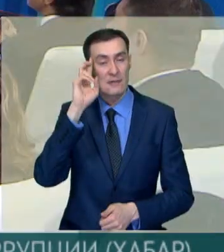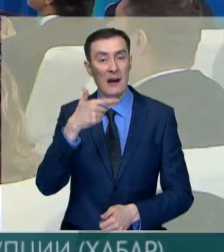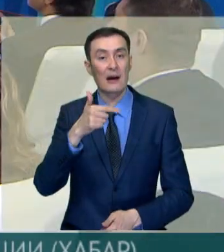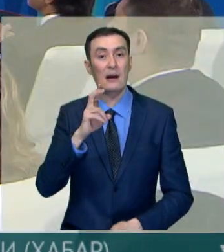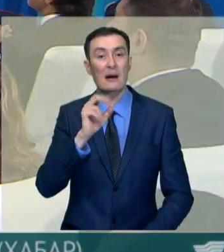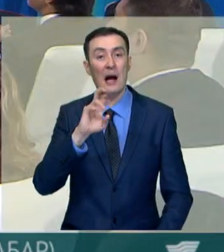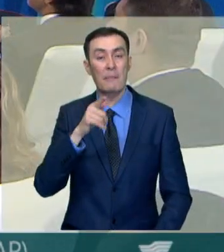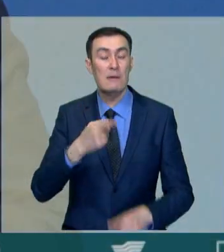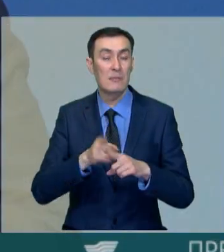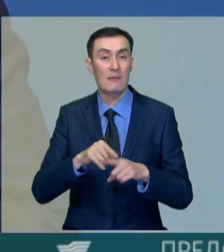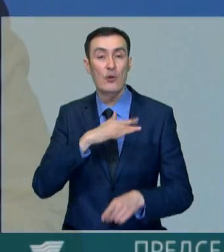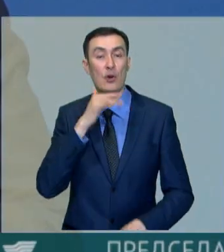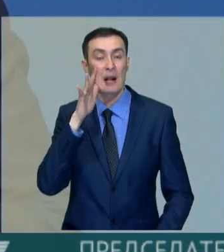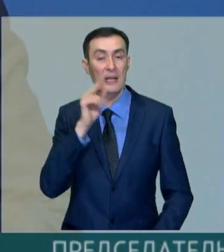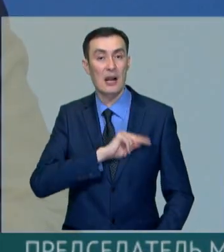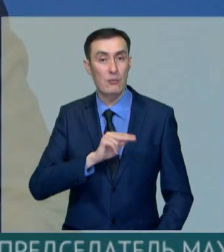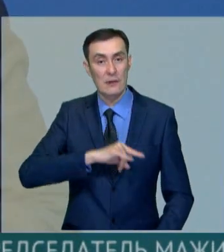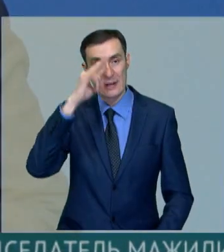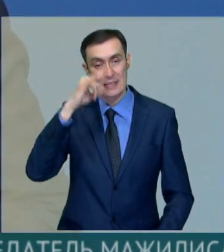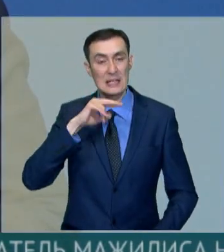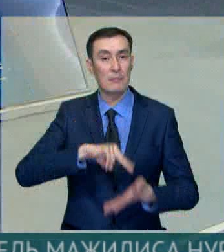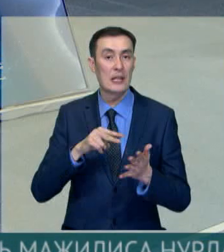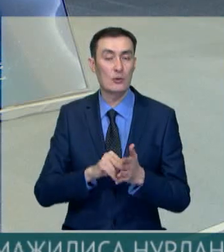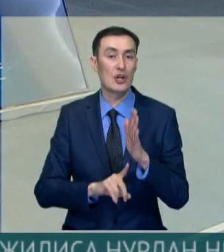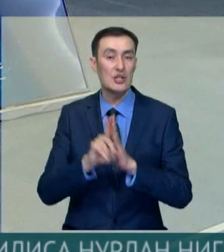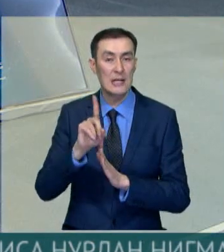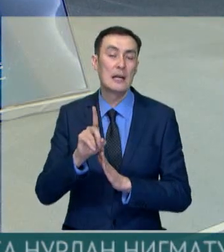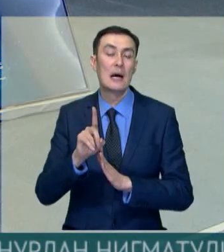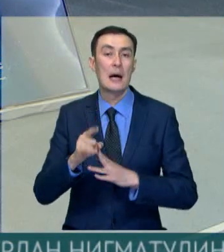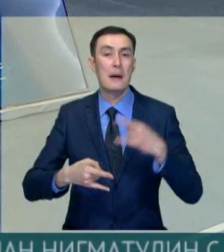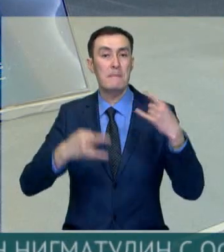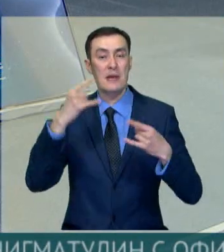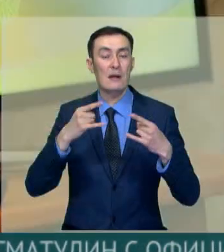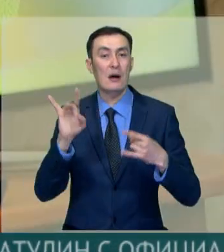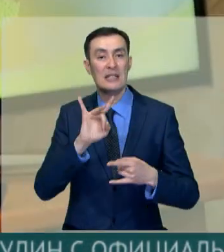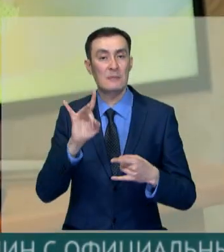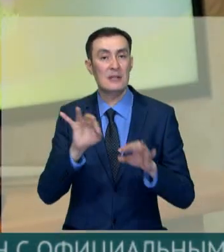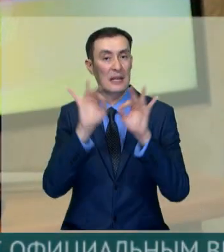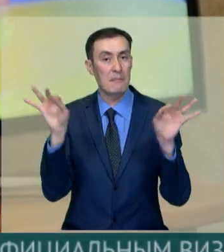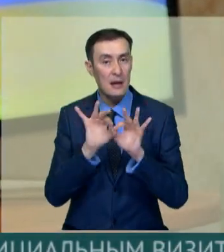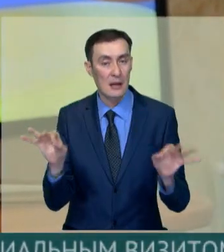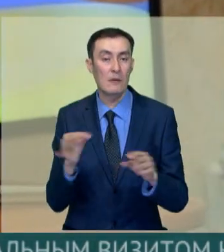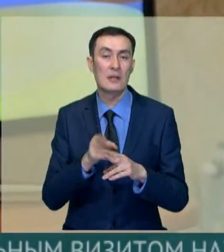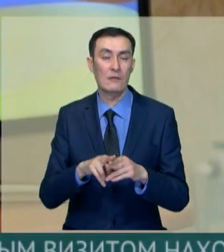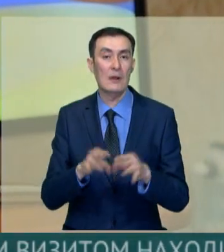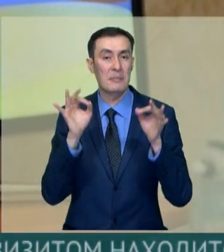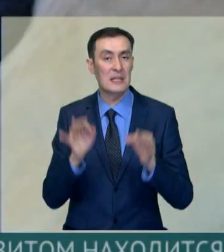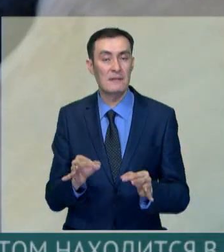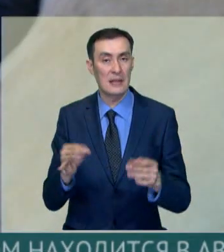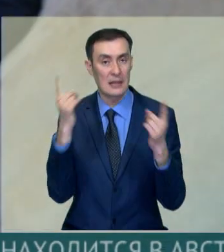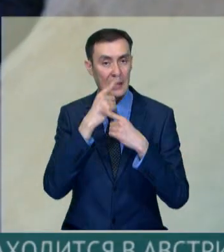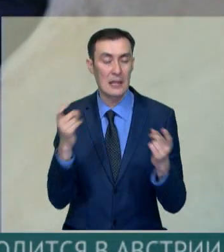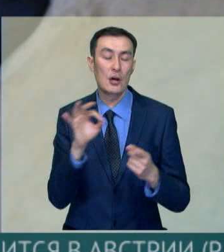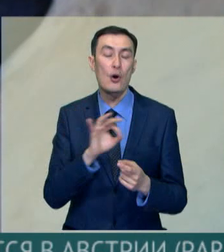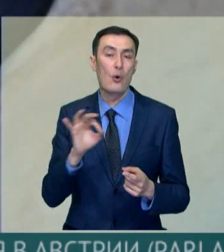предшествовала многолетняя работа. В этом году в Казахстане планируют начать медиазамеры. С их помощью можно будет получать объективные данные о